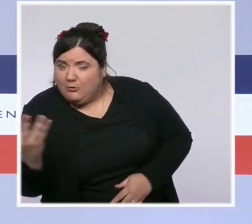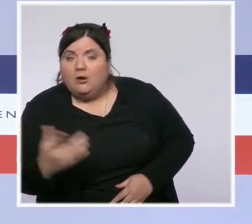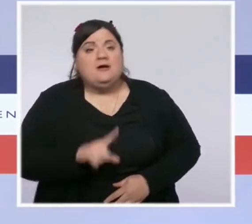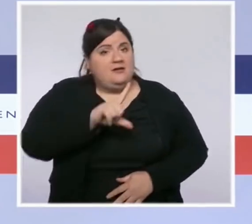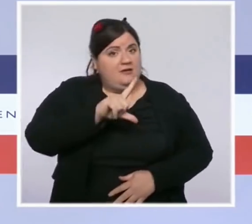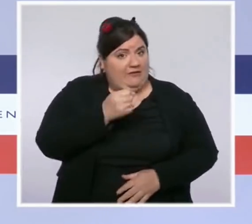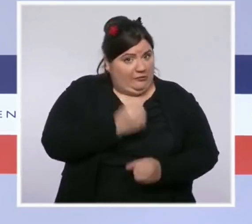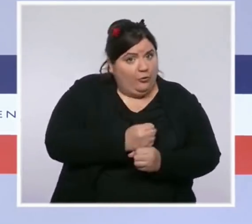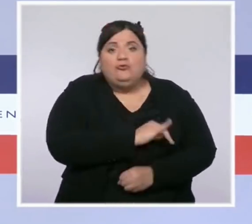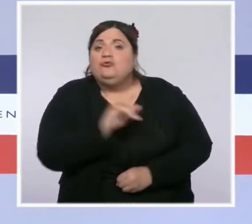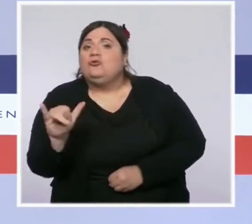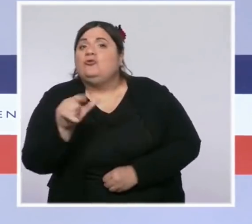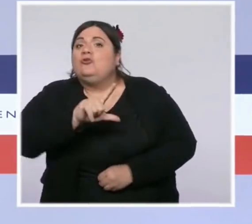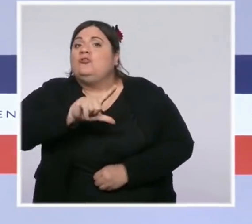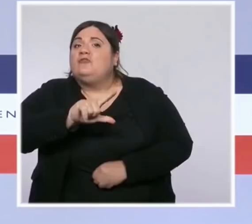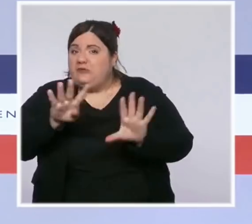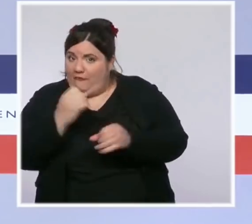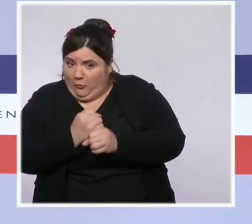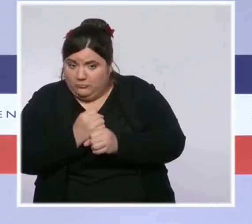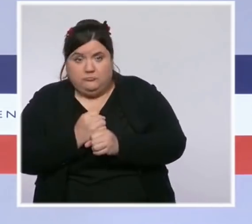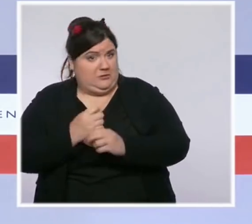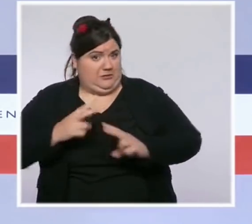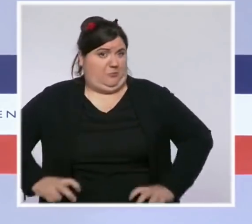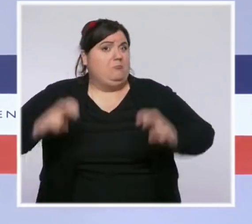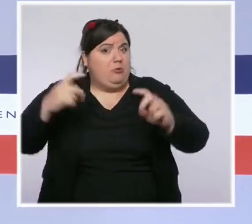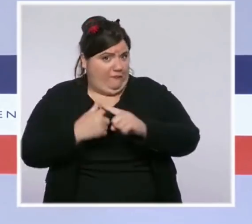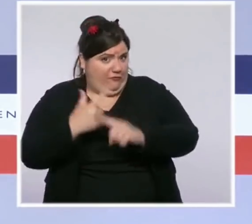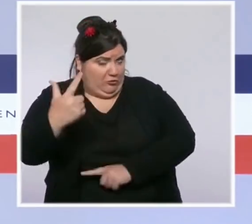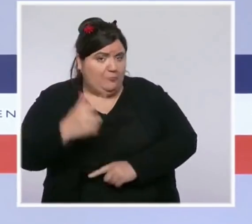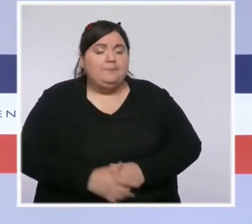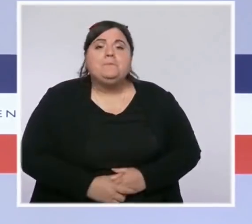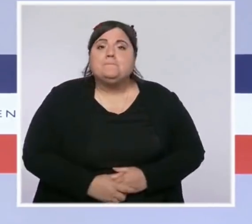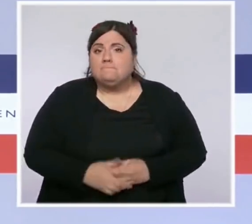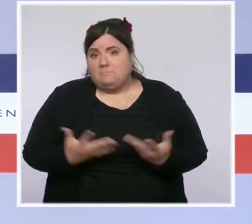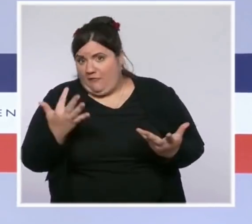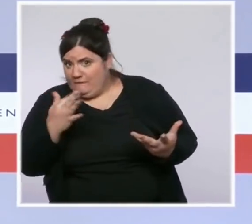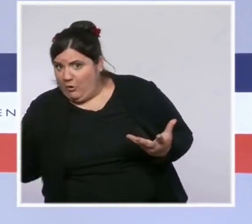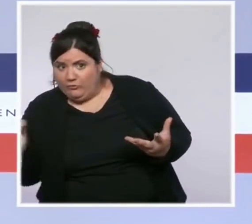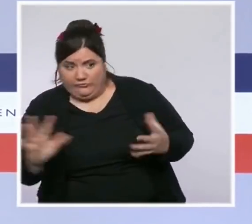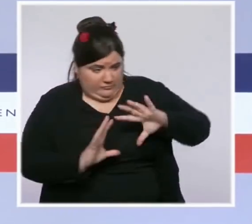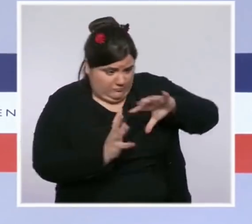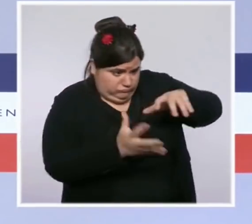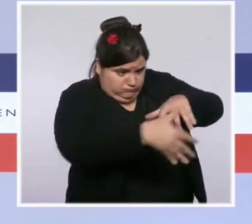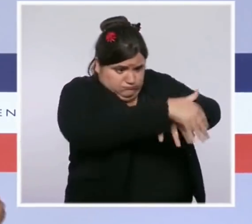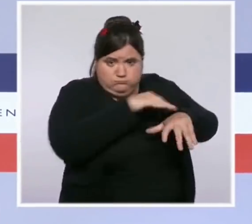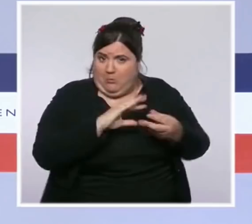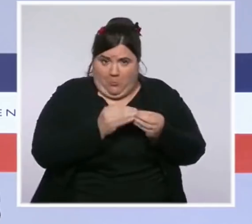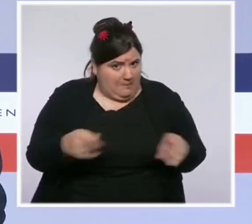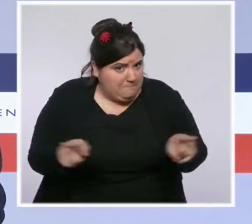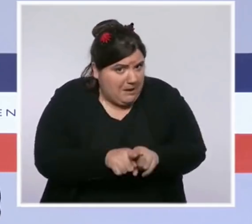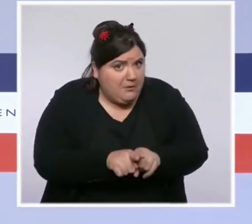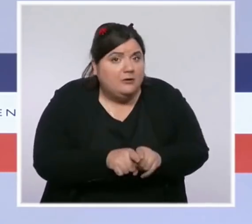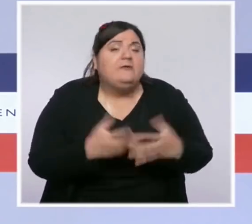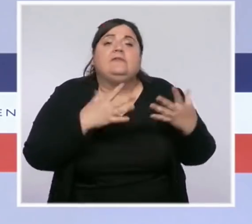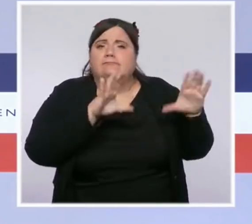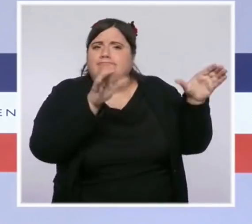doublé en une semaine. Cette situation est liée en France, comme dans le reste du monde, au variant Delta, qui est beaucoup plus agressif